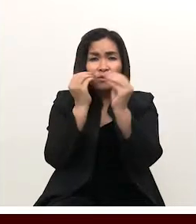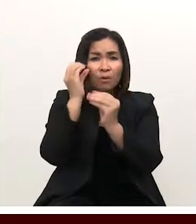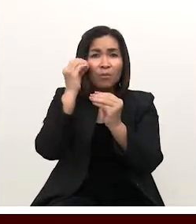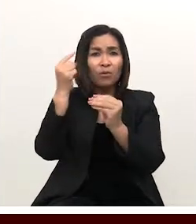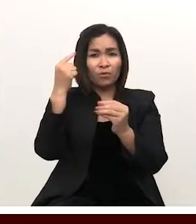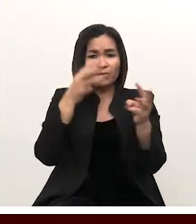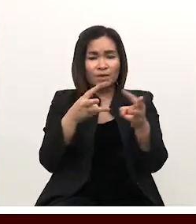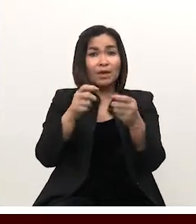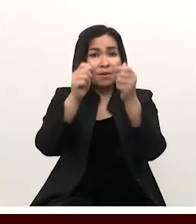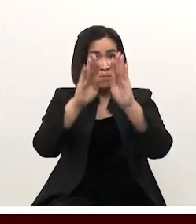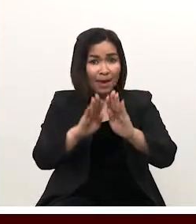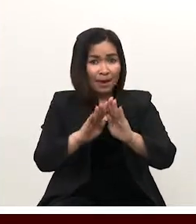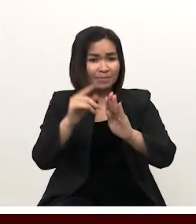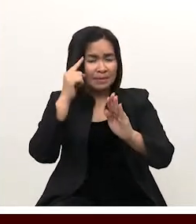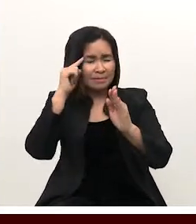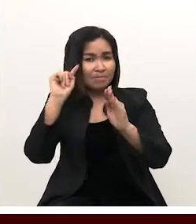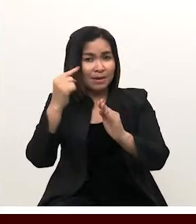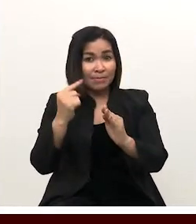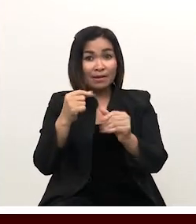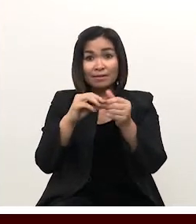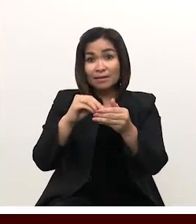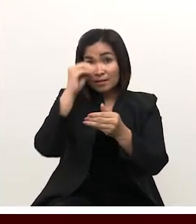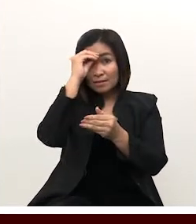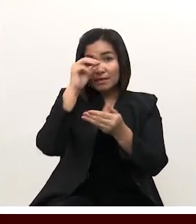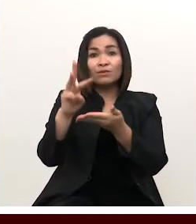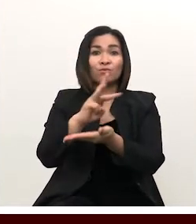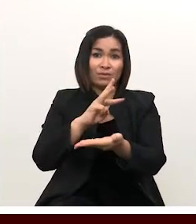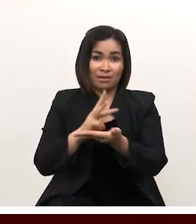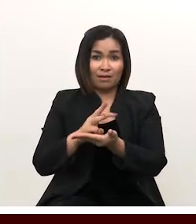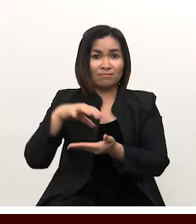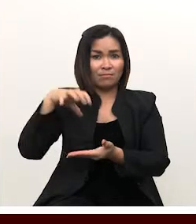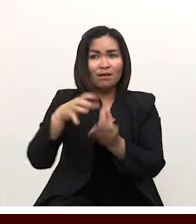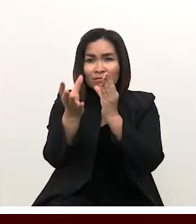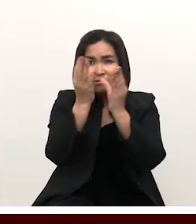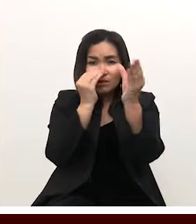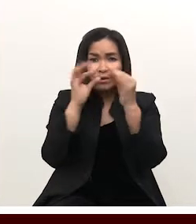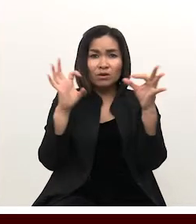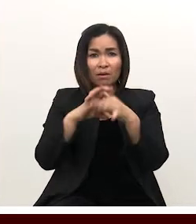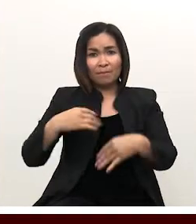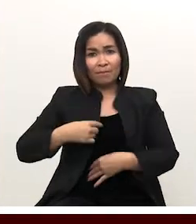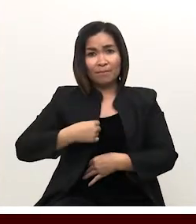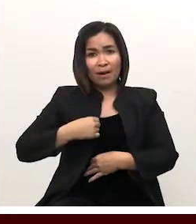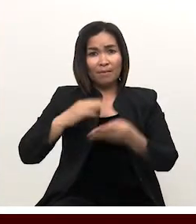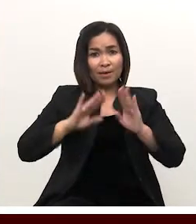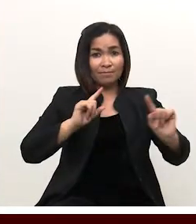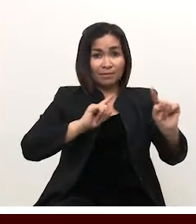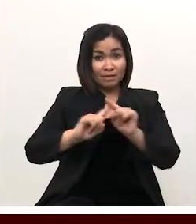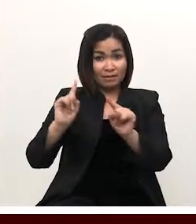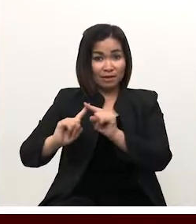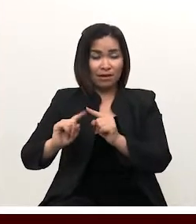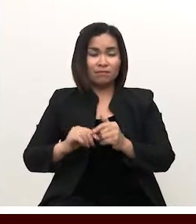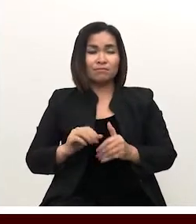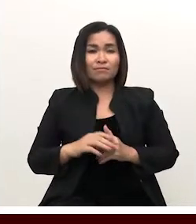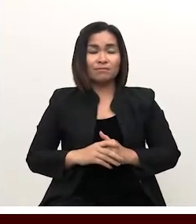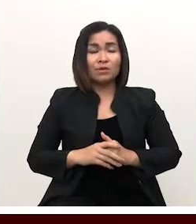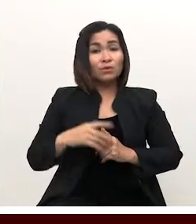พวกออกแบบสร้างแบบแต่จะได้เรียนในโรงเรียนก็ได้การเรียนรู้เกี่ยวกับผ้าเสื้อผ้า